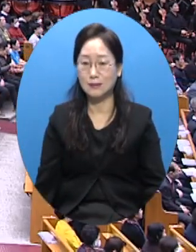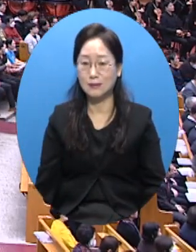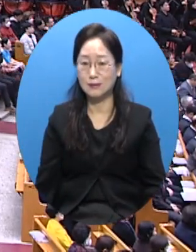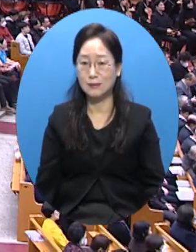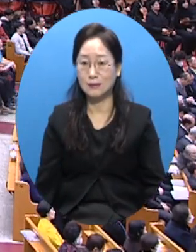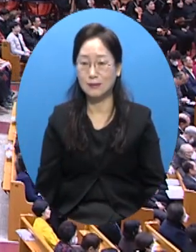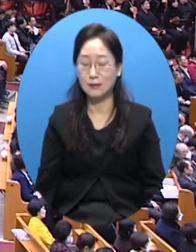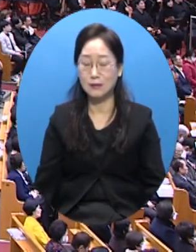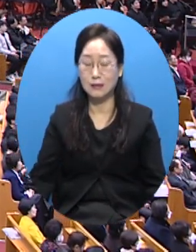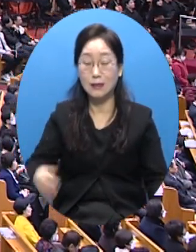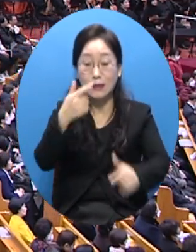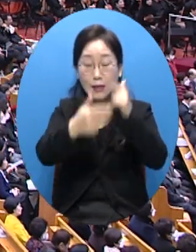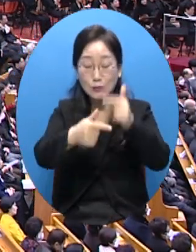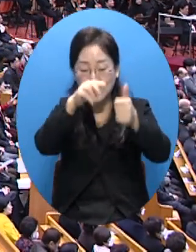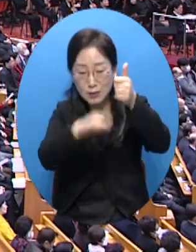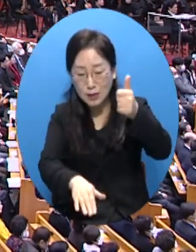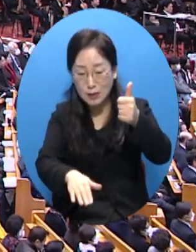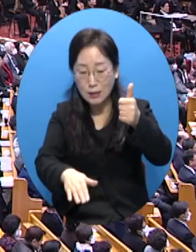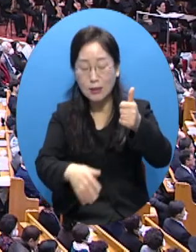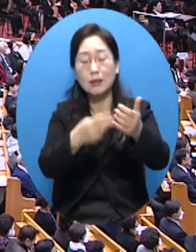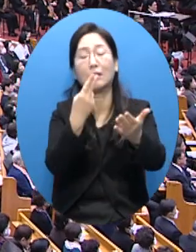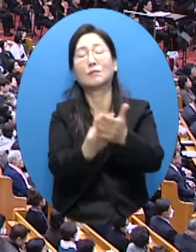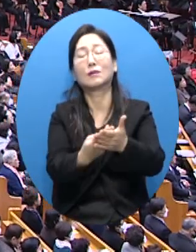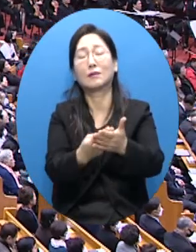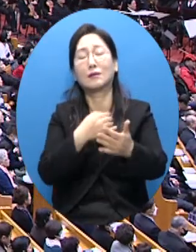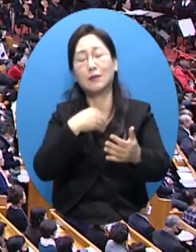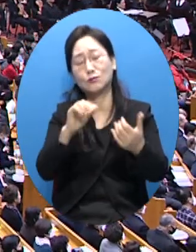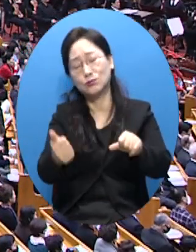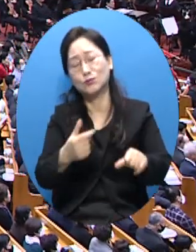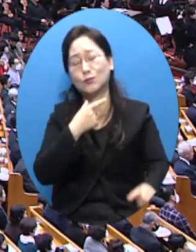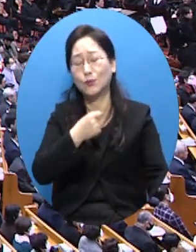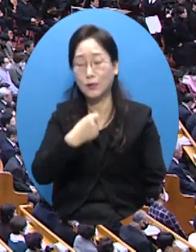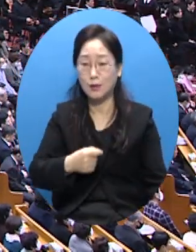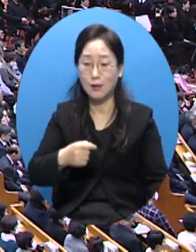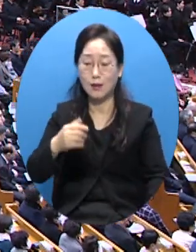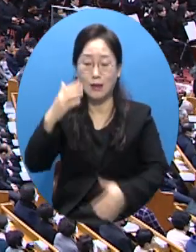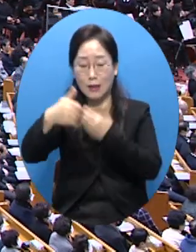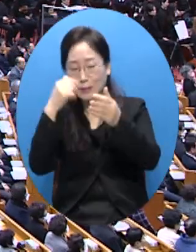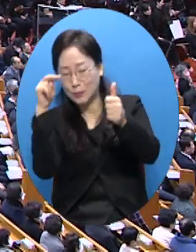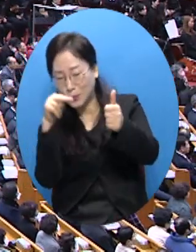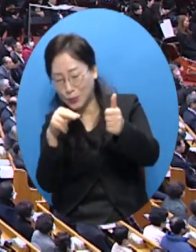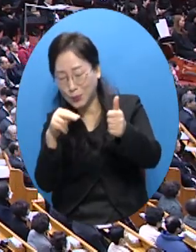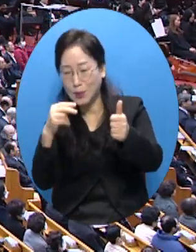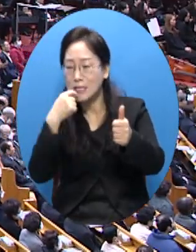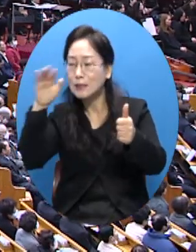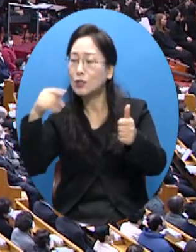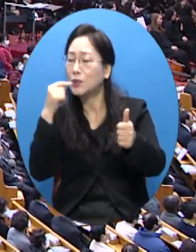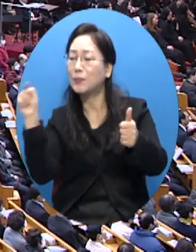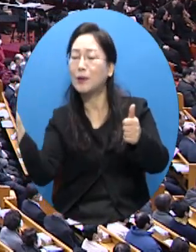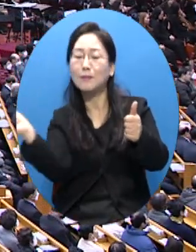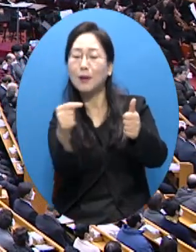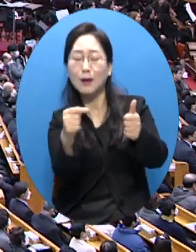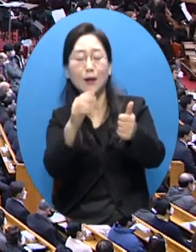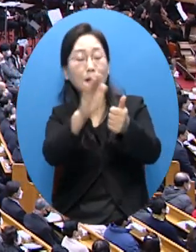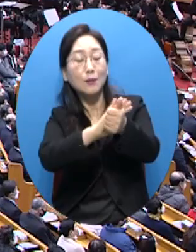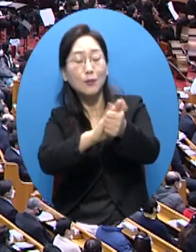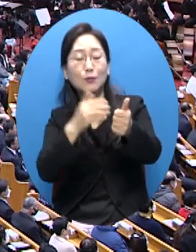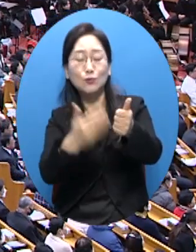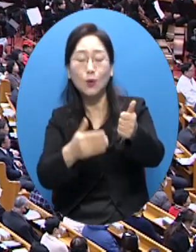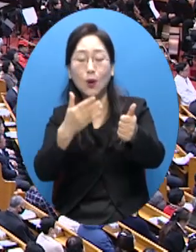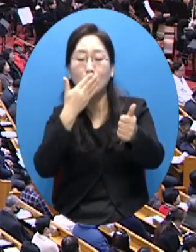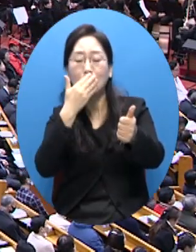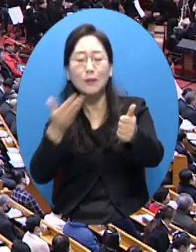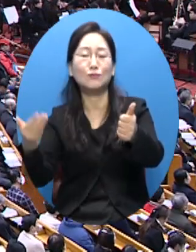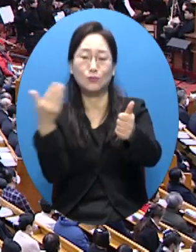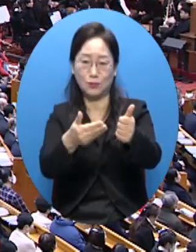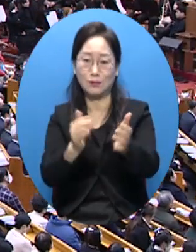하고에 러져 죽기를을 때 하나님께서 천사를 보내 그 어만 주시고 지친 그에게 먹을 것을 가다 주었습니다